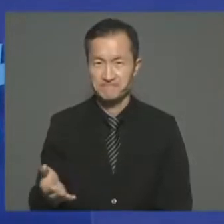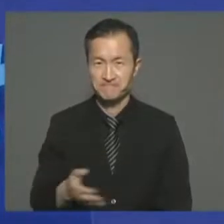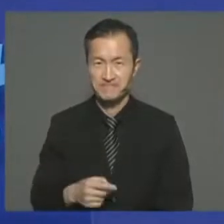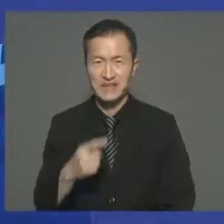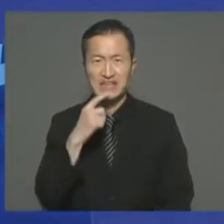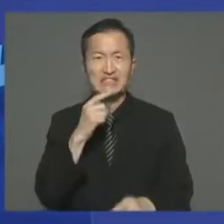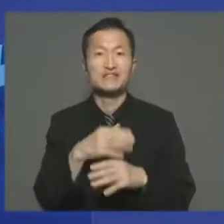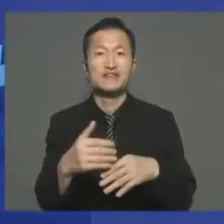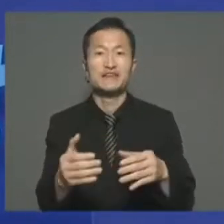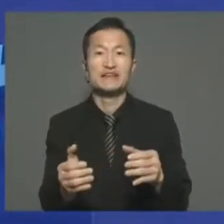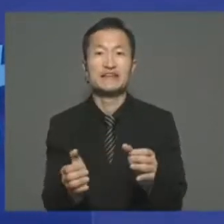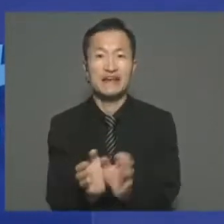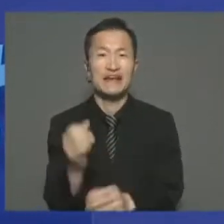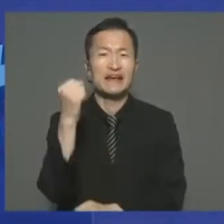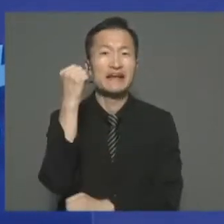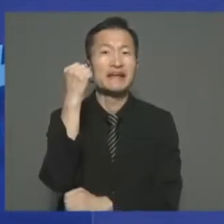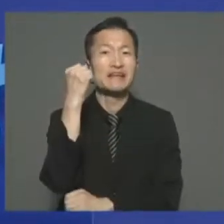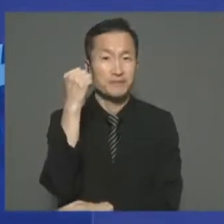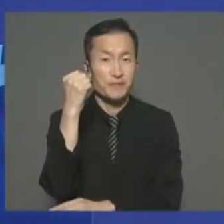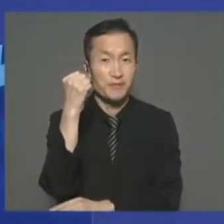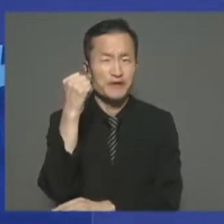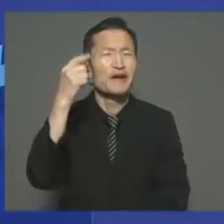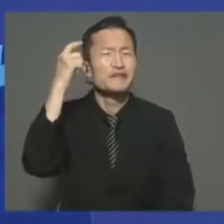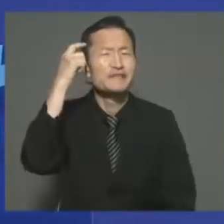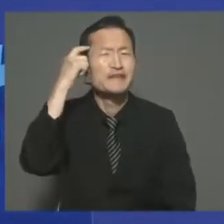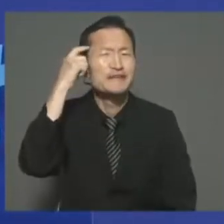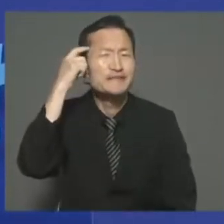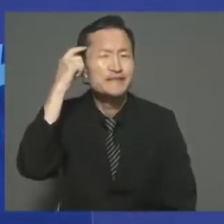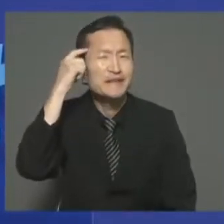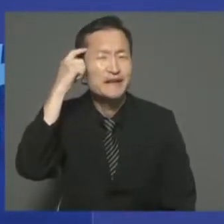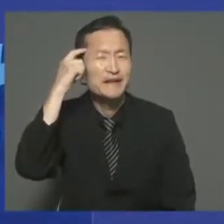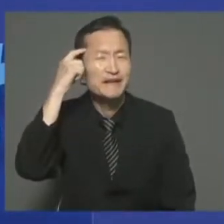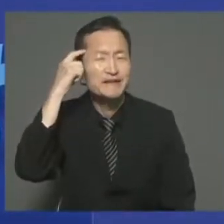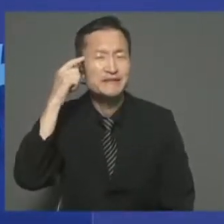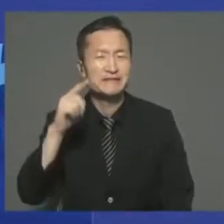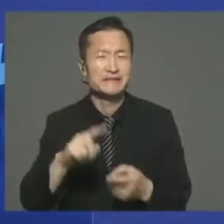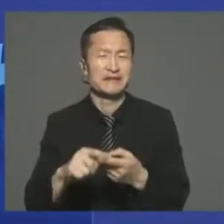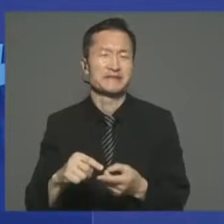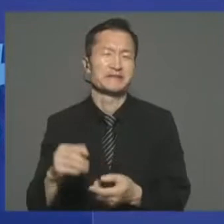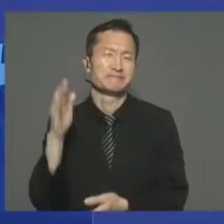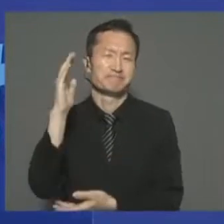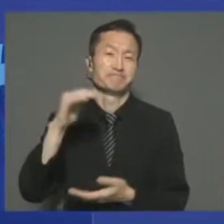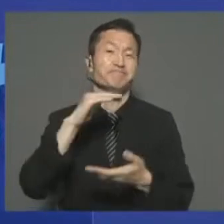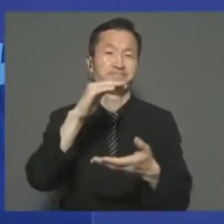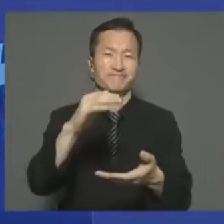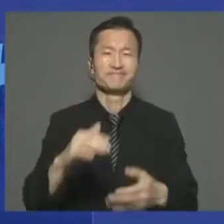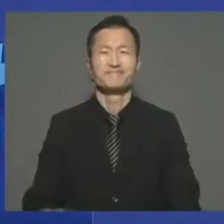민주당의 기본, 민주당의 정신에 대해서 말씀드리려고 합니다.